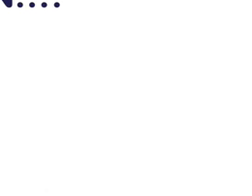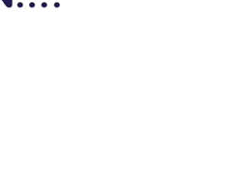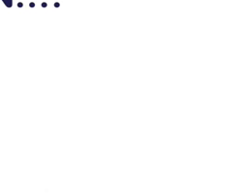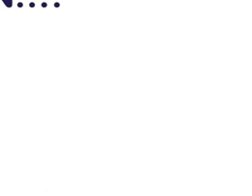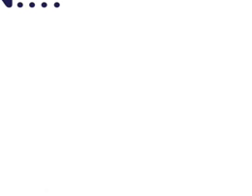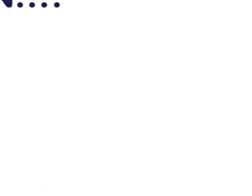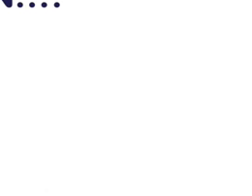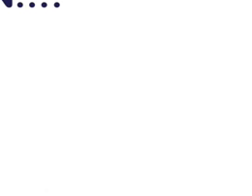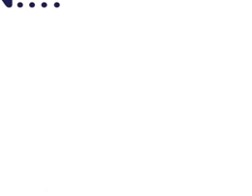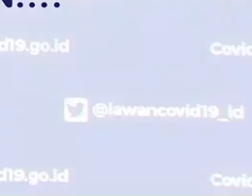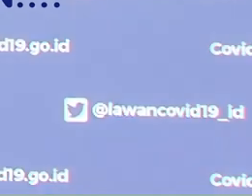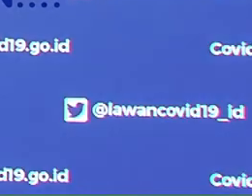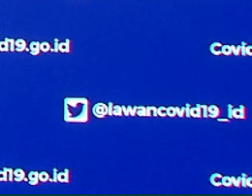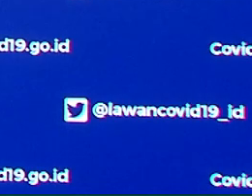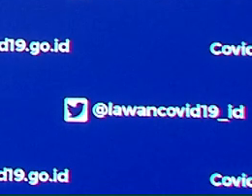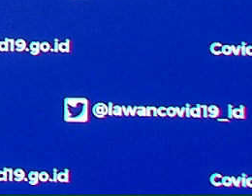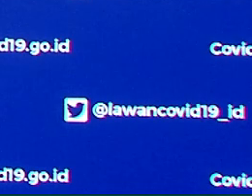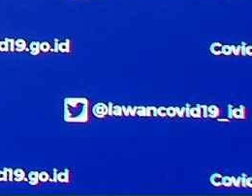hai hai